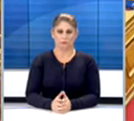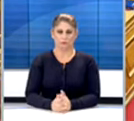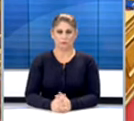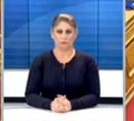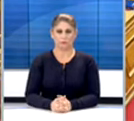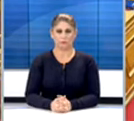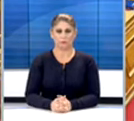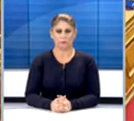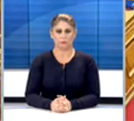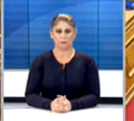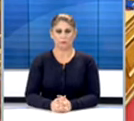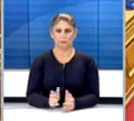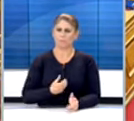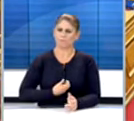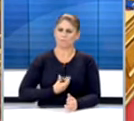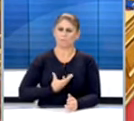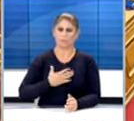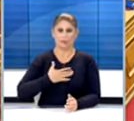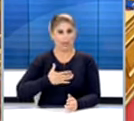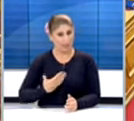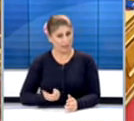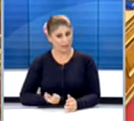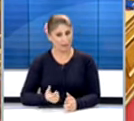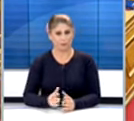Έχετε πρόθεση